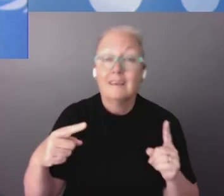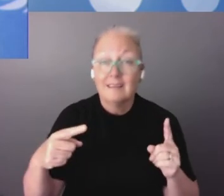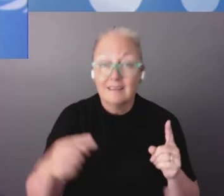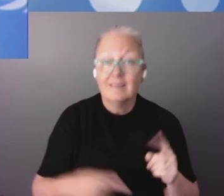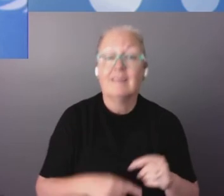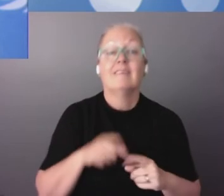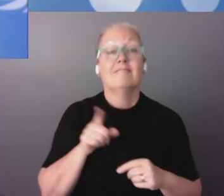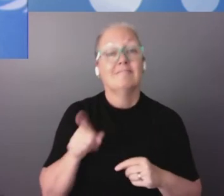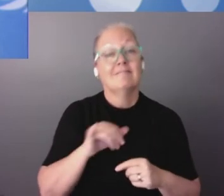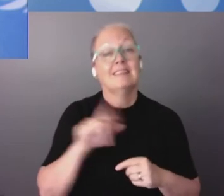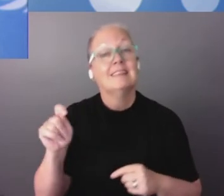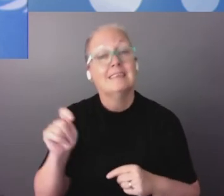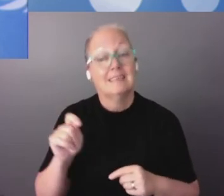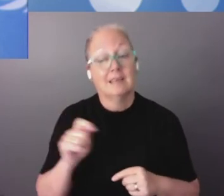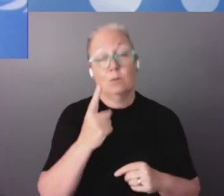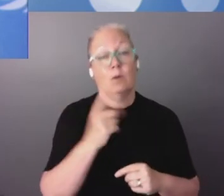qu'un motto